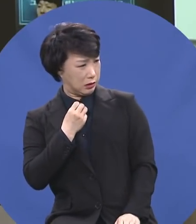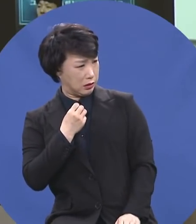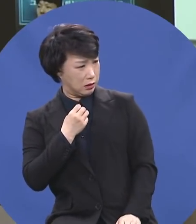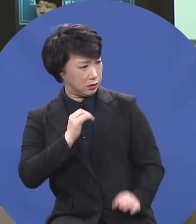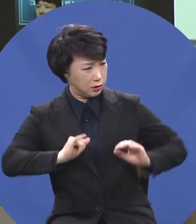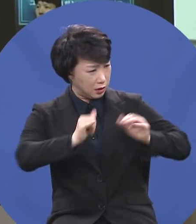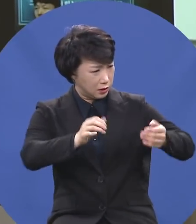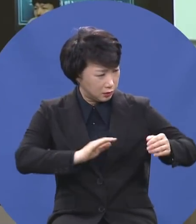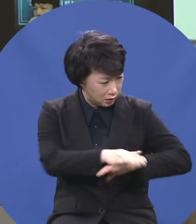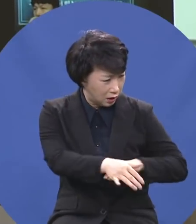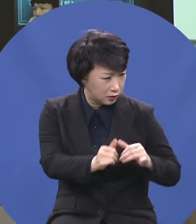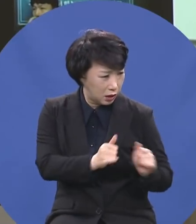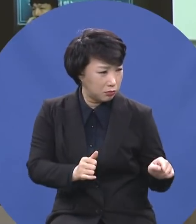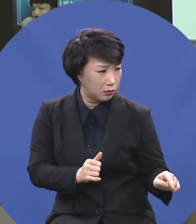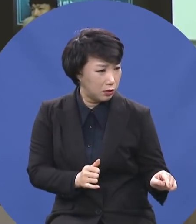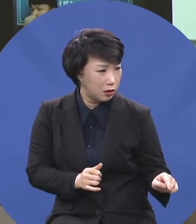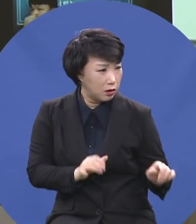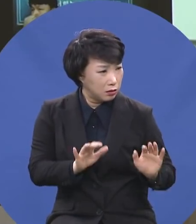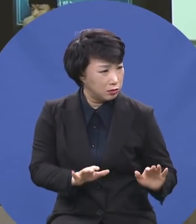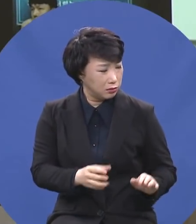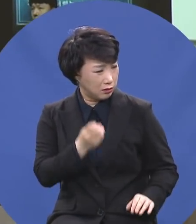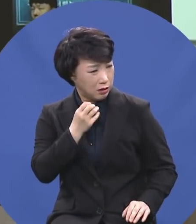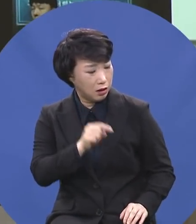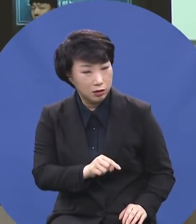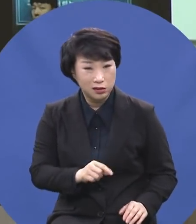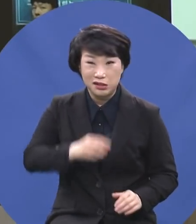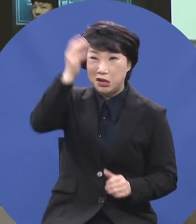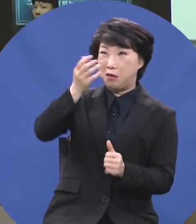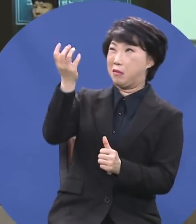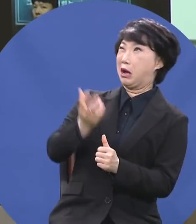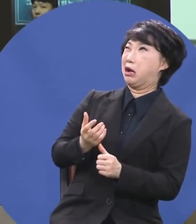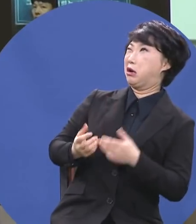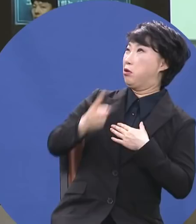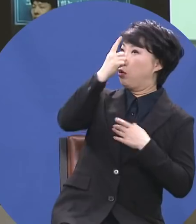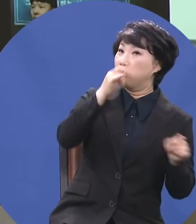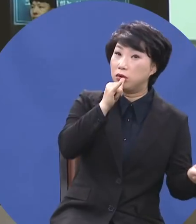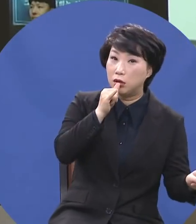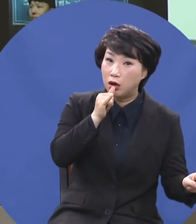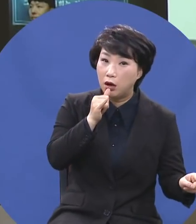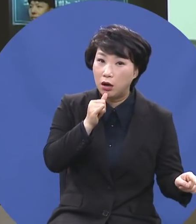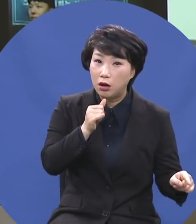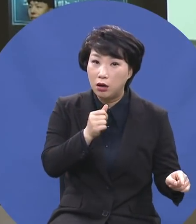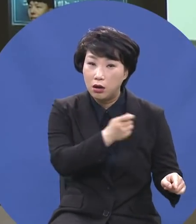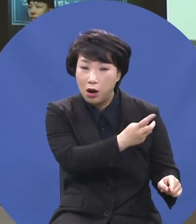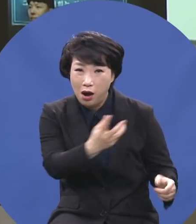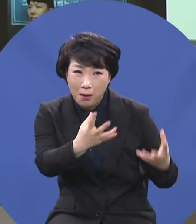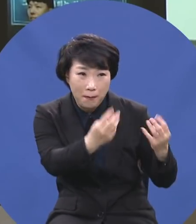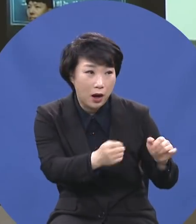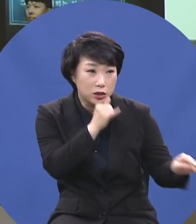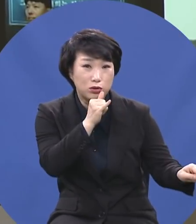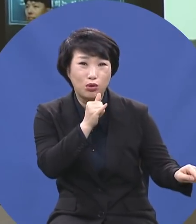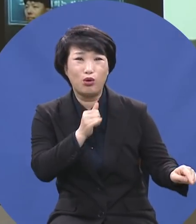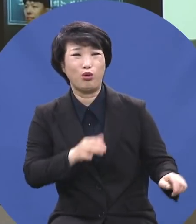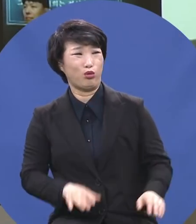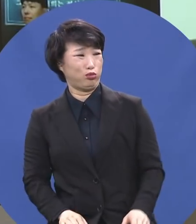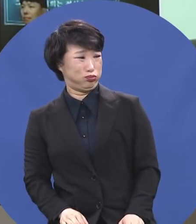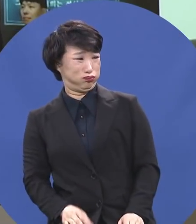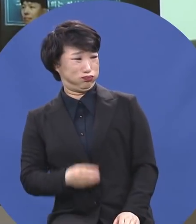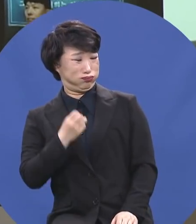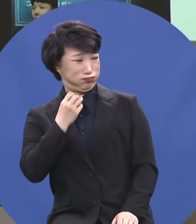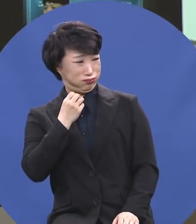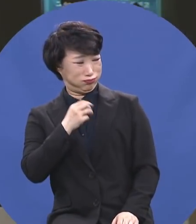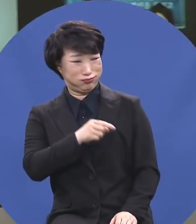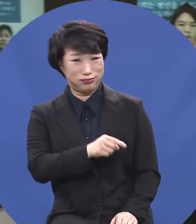세속적인 사람들, 그러면서도 성령 받았다고 우겨대는 사람이 하나둘이요. 난 많이 봤어. 그런